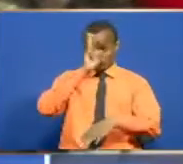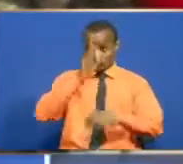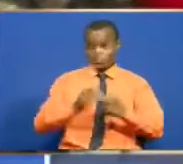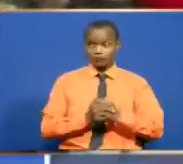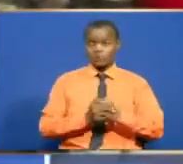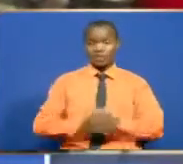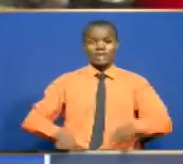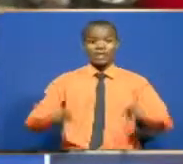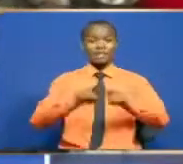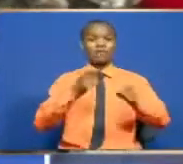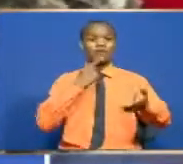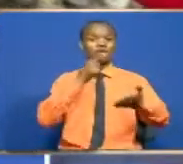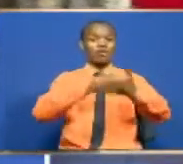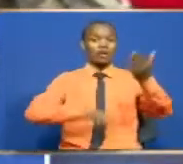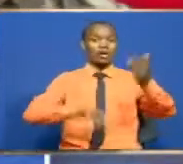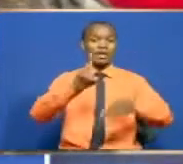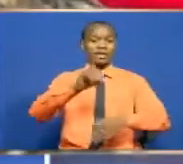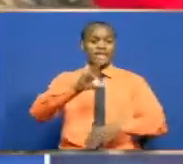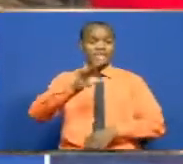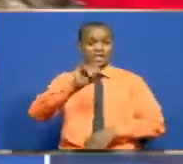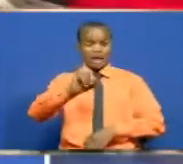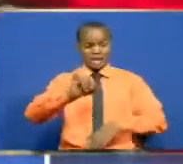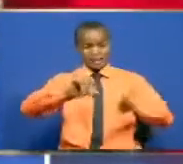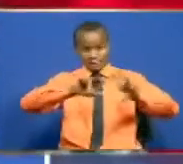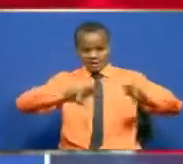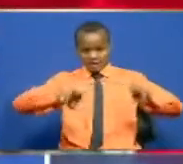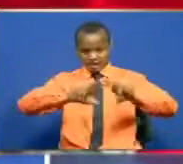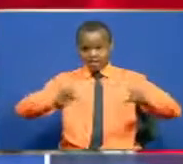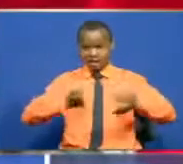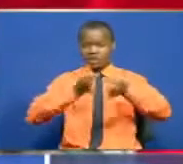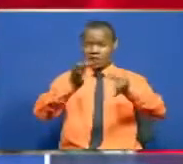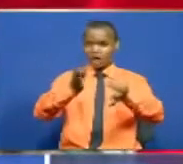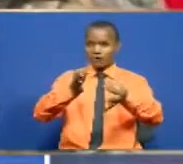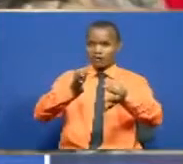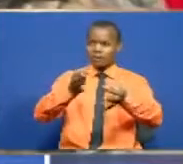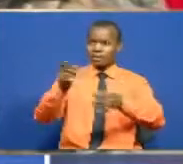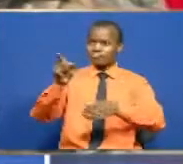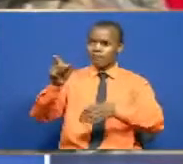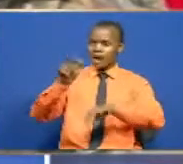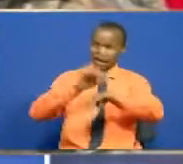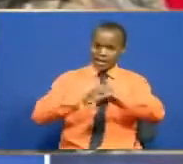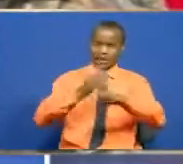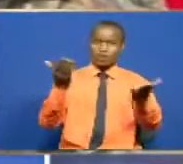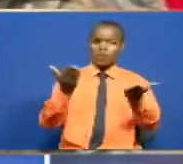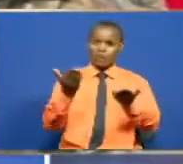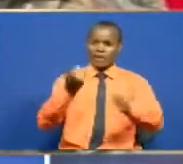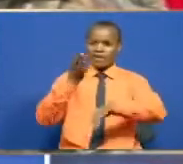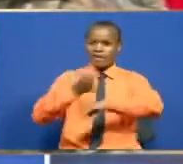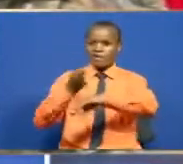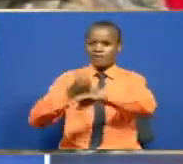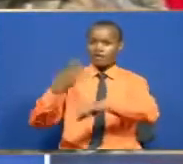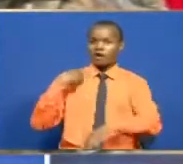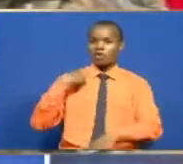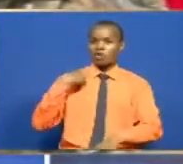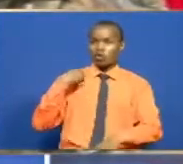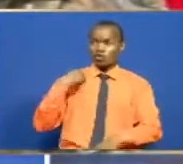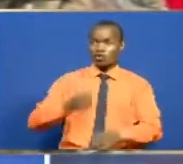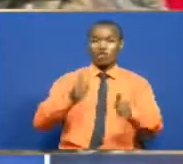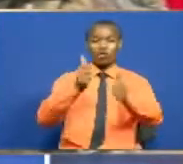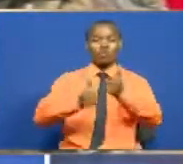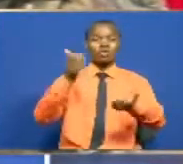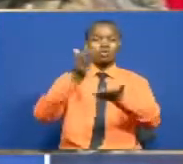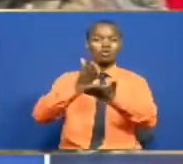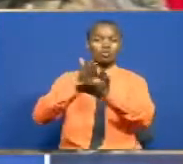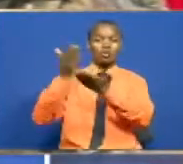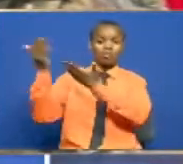amesema idara ya upelelezi wa jinai inafanya uchunguzi kubaini zilikotoka sare hizo bandia za polisi zinazoshukiwa kusafirishwa